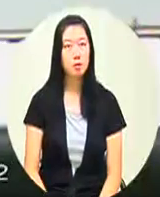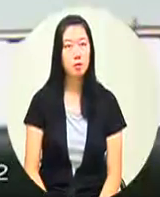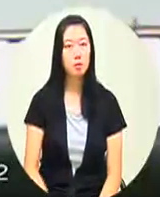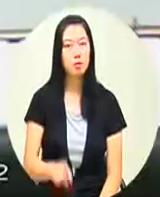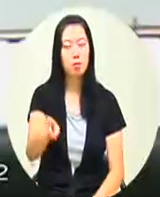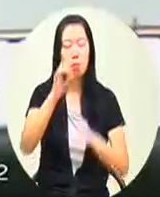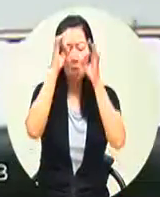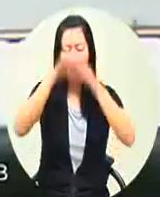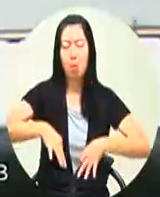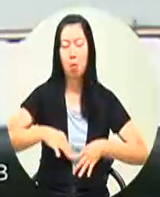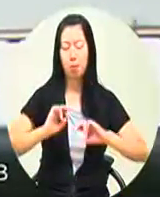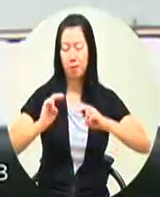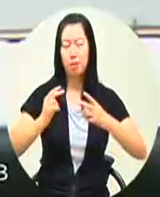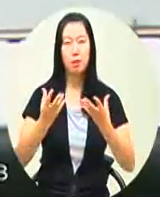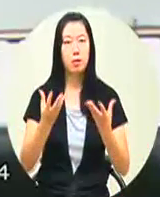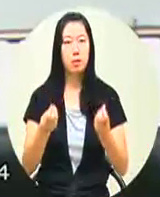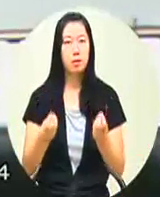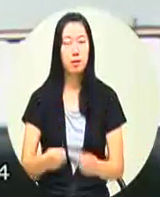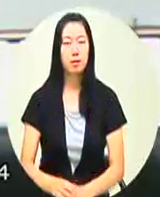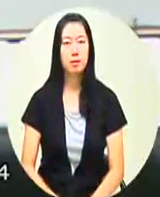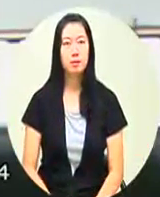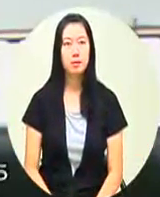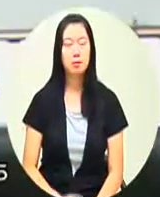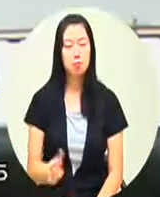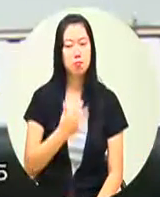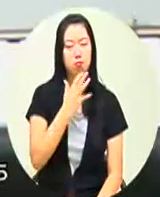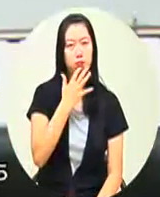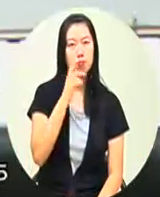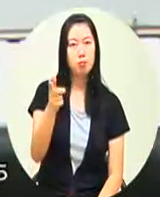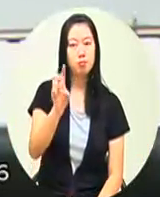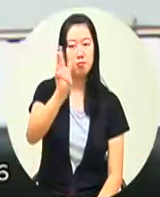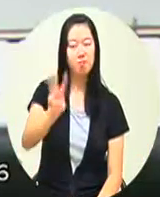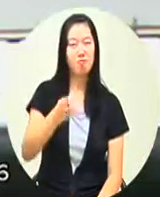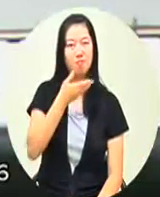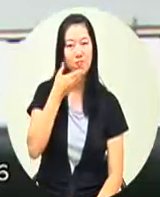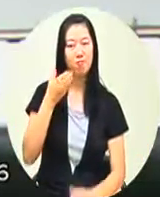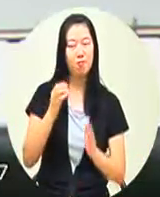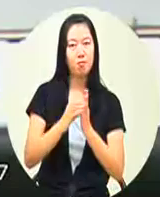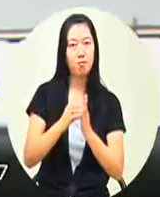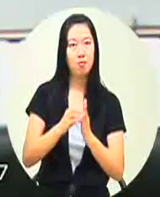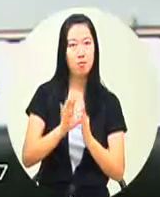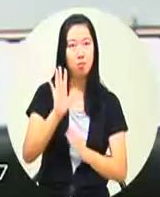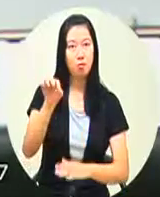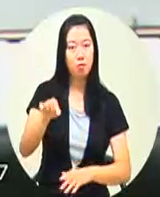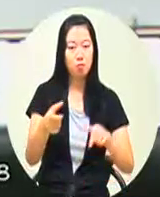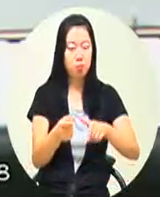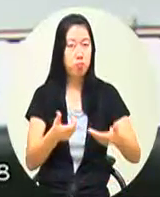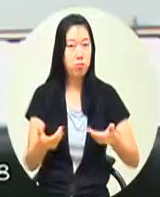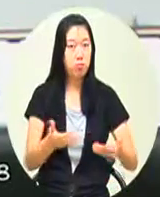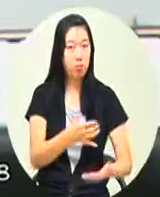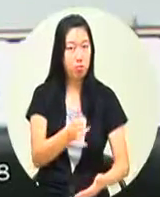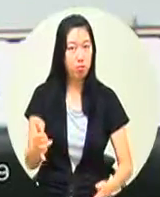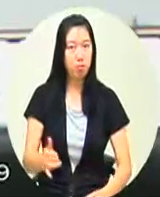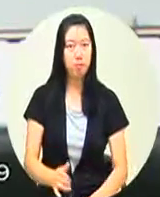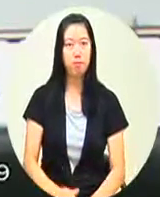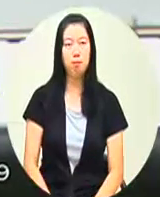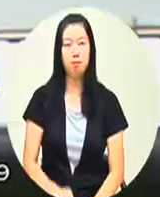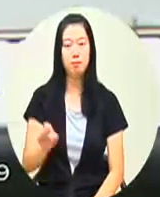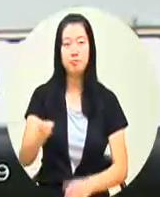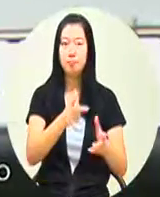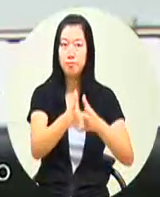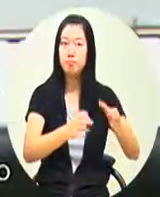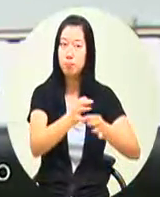检讨。我也怀疑你们水利局啊，有些公务员跟厂